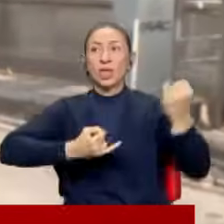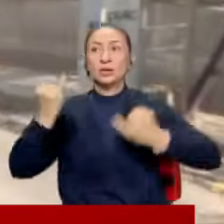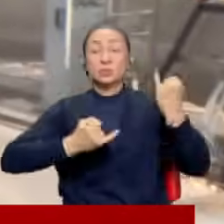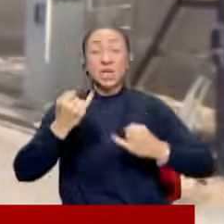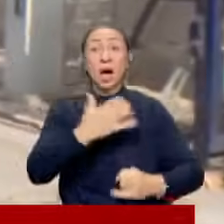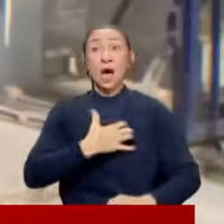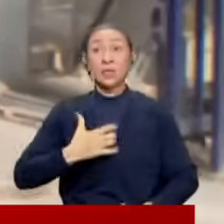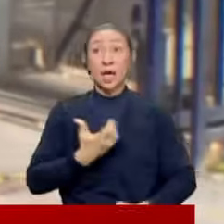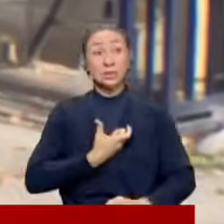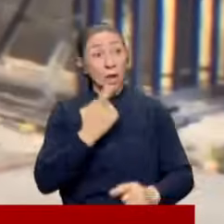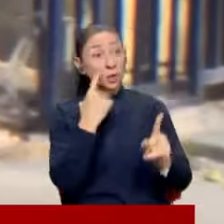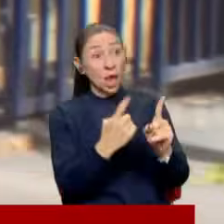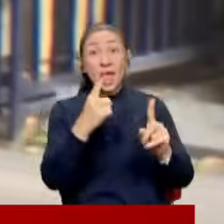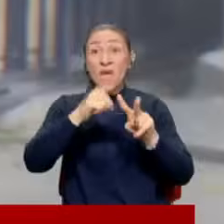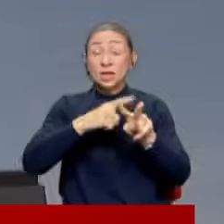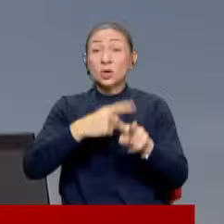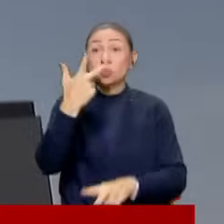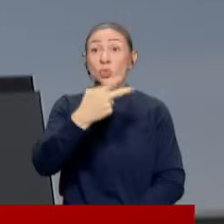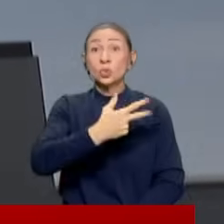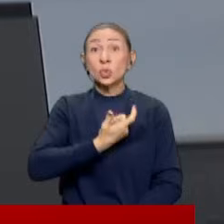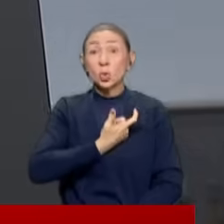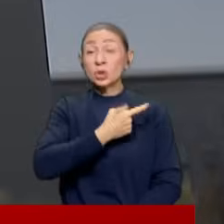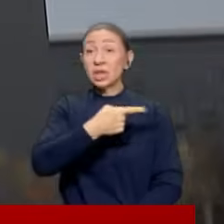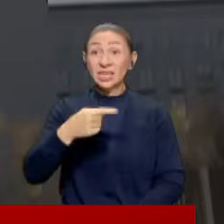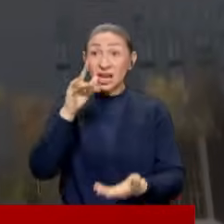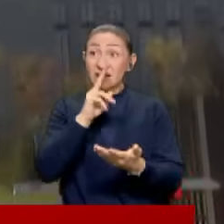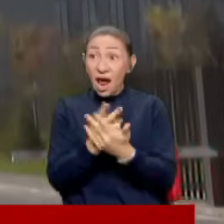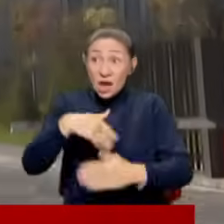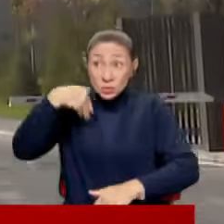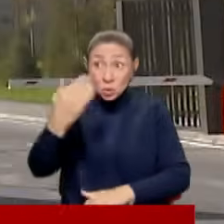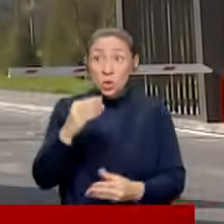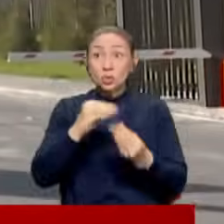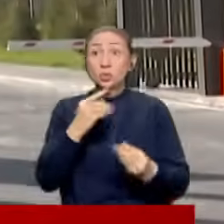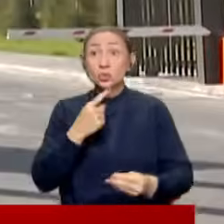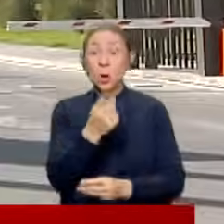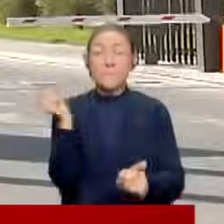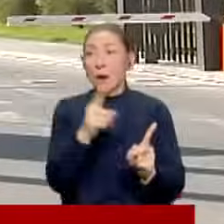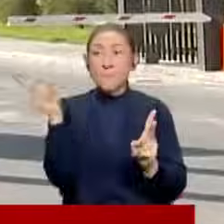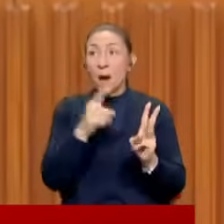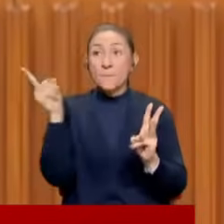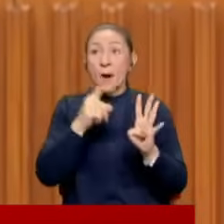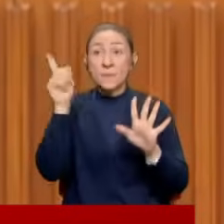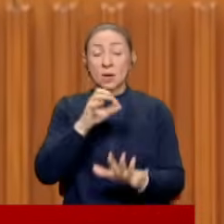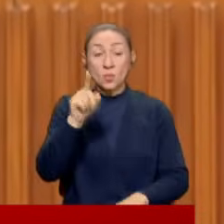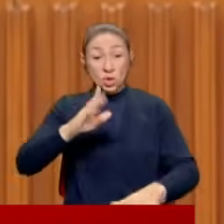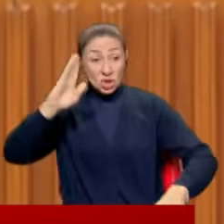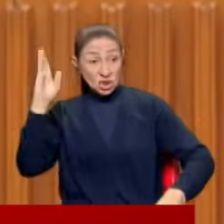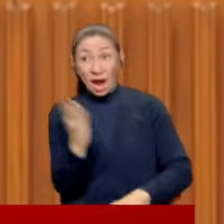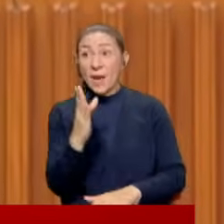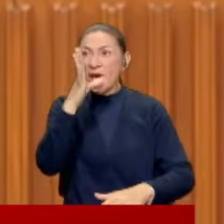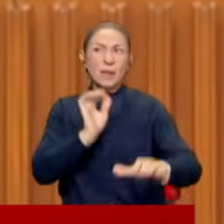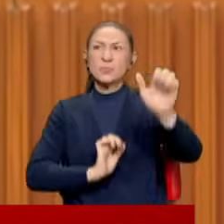Anayasa mahkemesine yönelik Yargıtay 3 hukuk dairesinin kararı sonrasında suç duyuruları peş peşe geldi bu darbeye